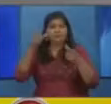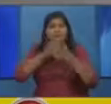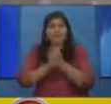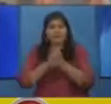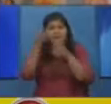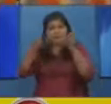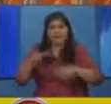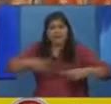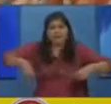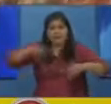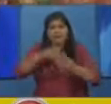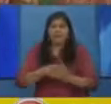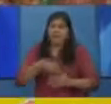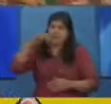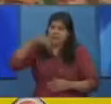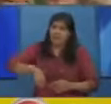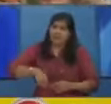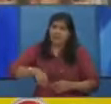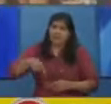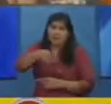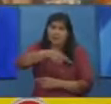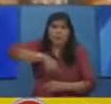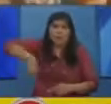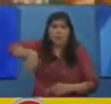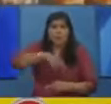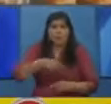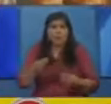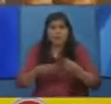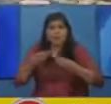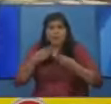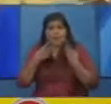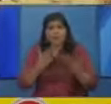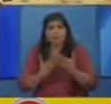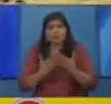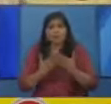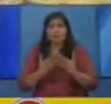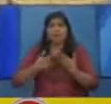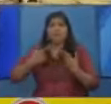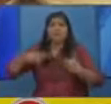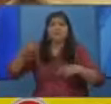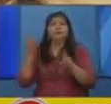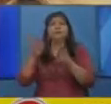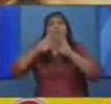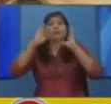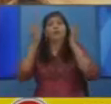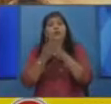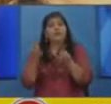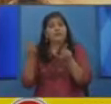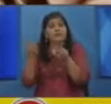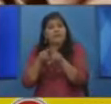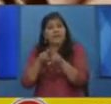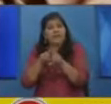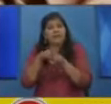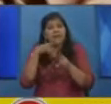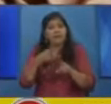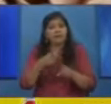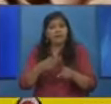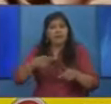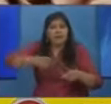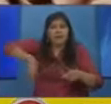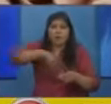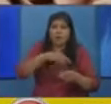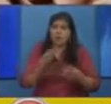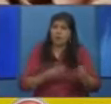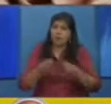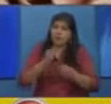देशवासियों, आज जब हम लोकल के लिए वोकल हो रहे हैं, तो दुनिया भी हमारे लोकल प्रोडक्ट्स की फैन हो रही